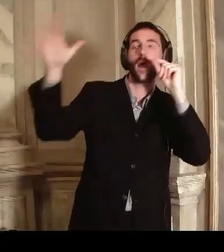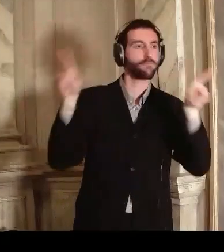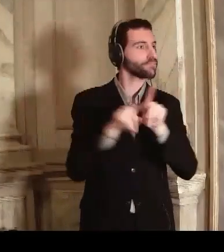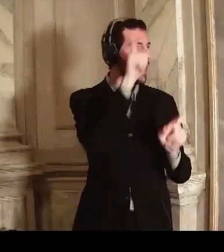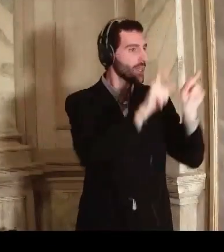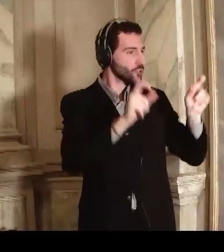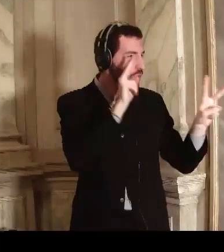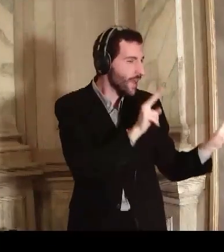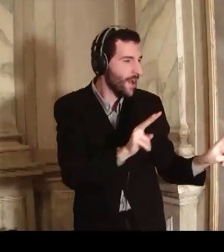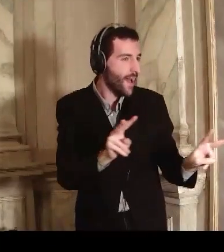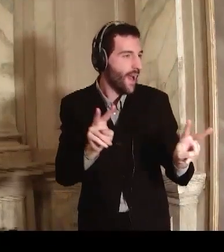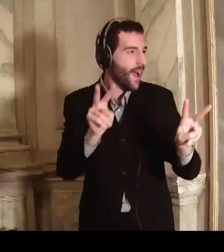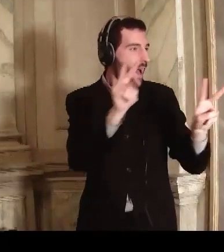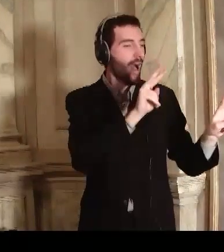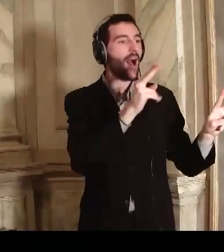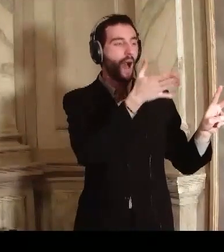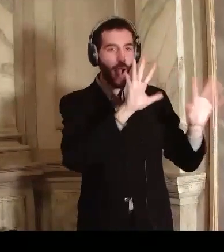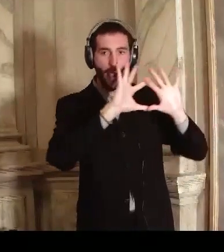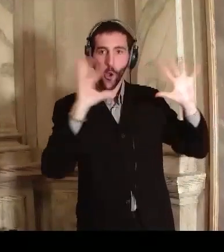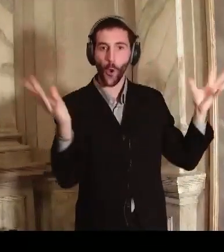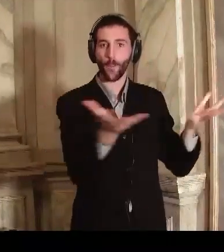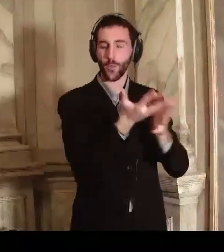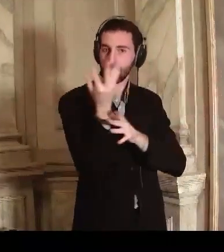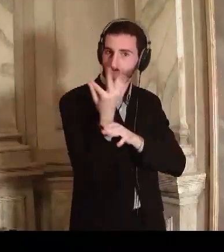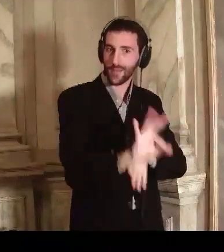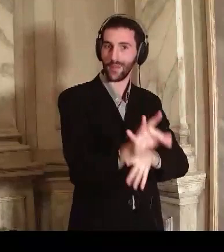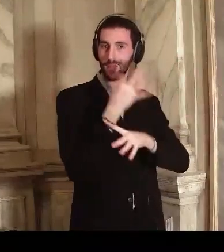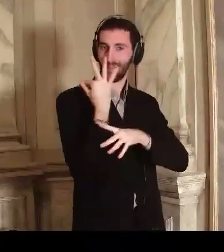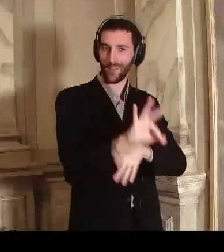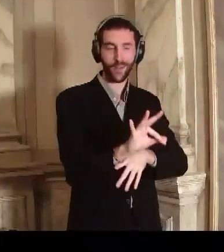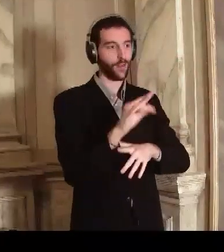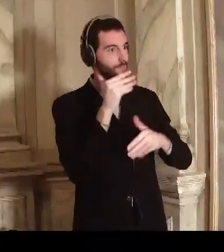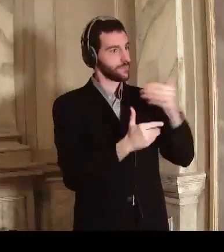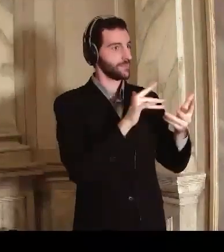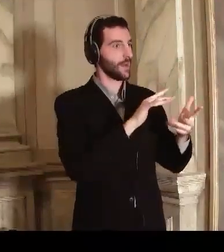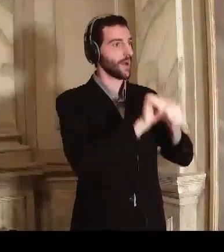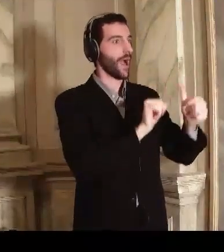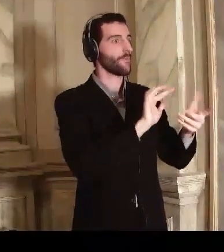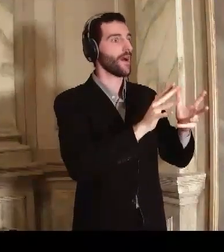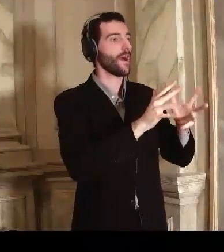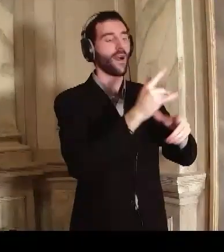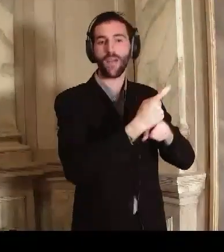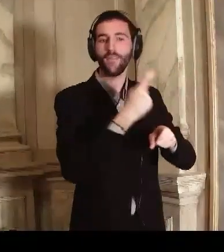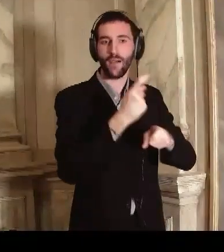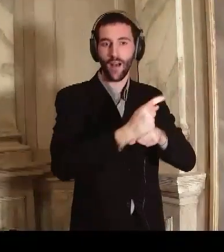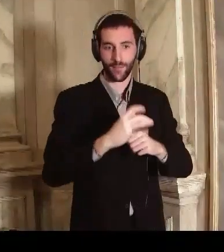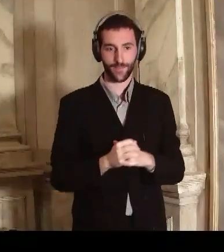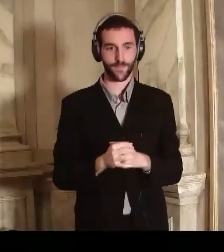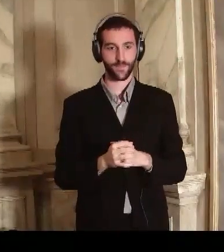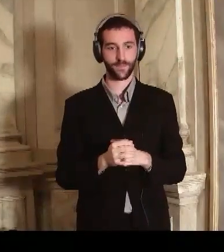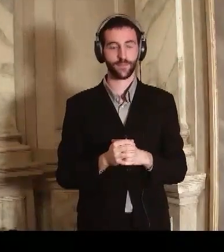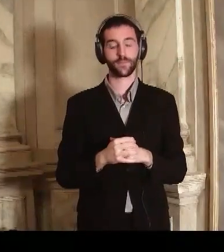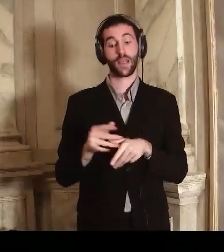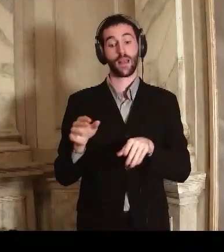visivi, svelandoci così mondi prodigiosi e in continua metamorfosi. I vincitori per la